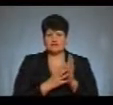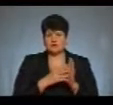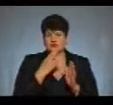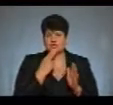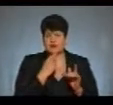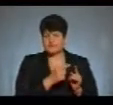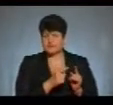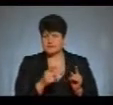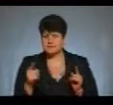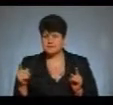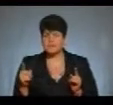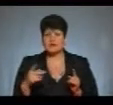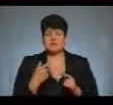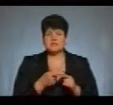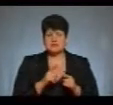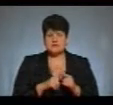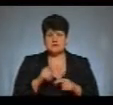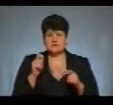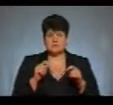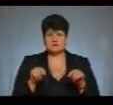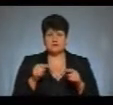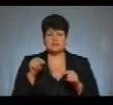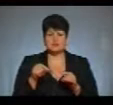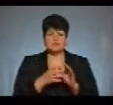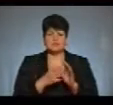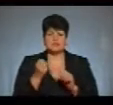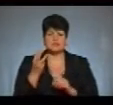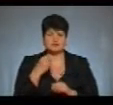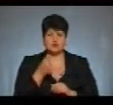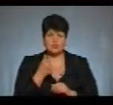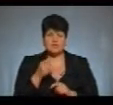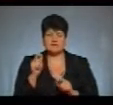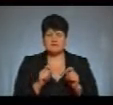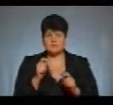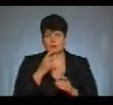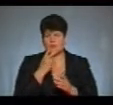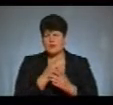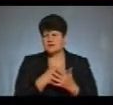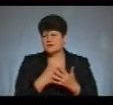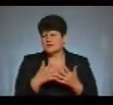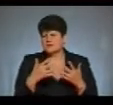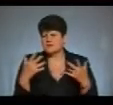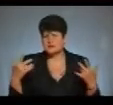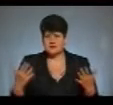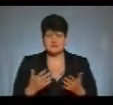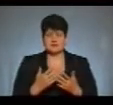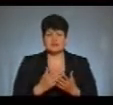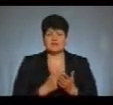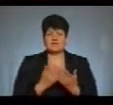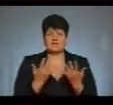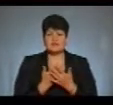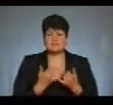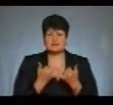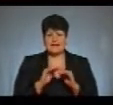червня. Children Kino Fest заснований у 2013 році. На фестивалі показують різножанрові фільми для дітей